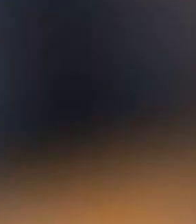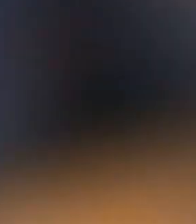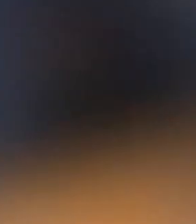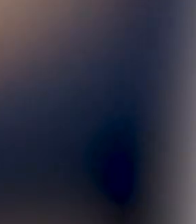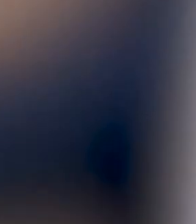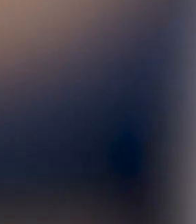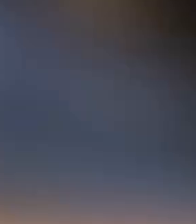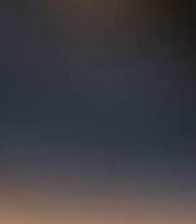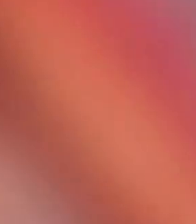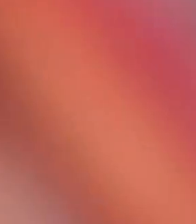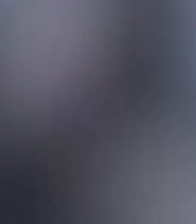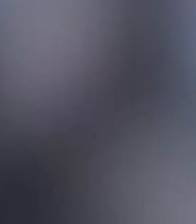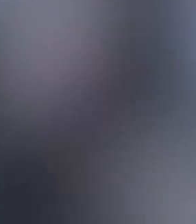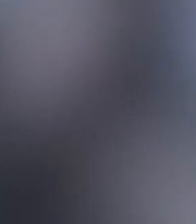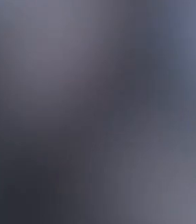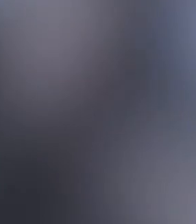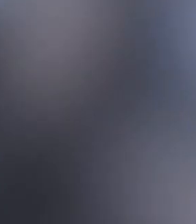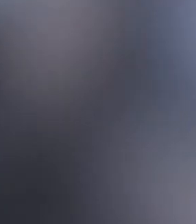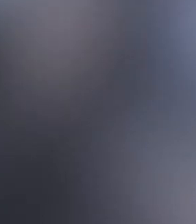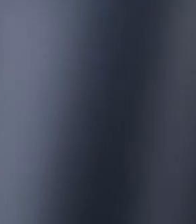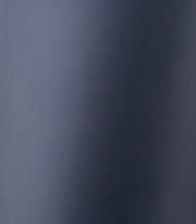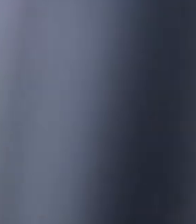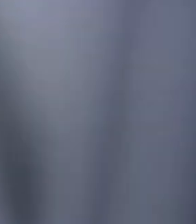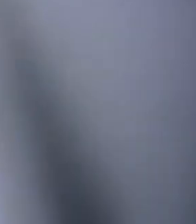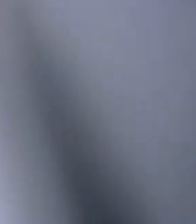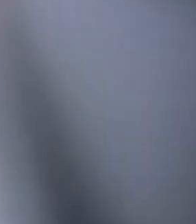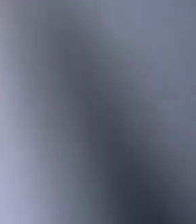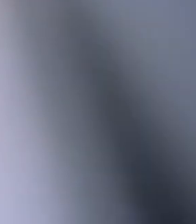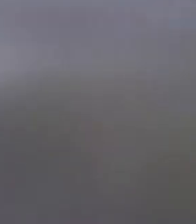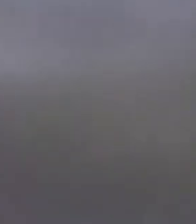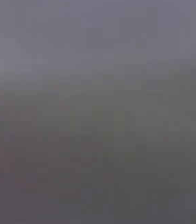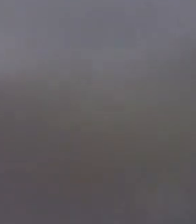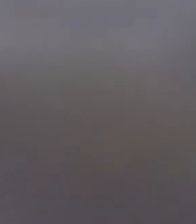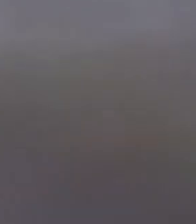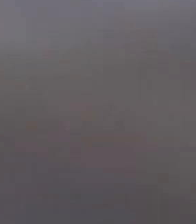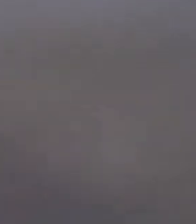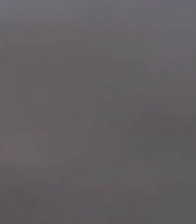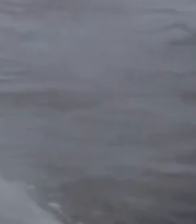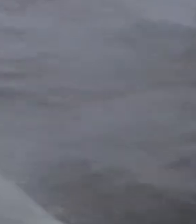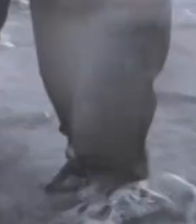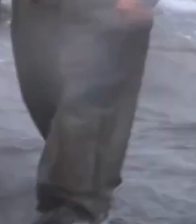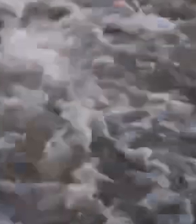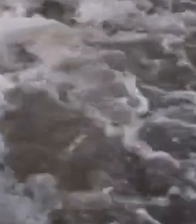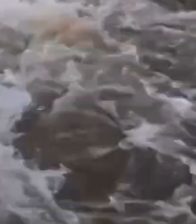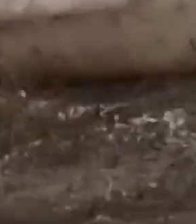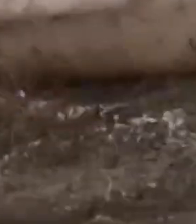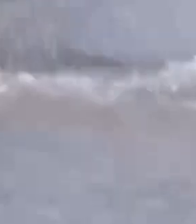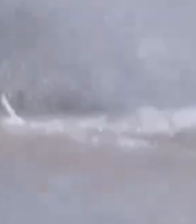Астана қаласының тұрғындары да өз еркімен көмектесіп келетін бізде көптеген жүргізушілер бар.